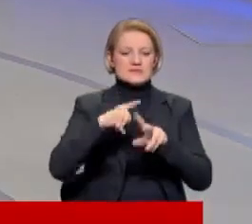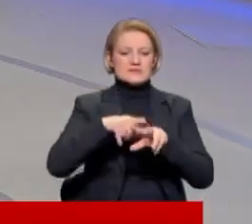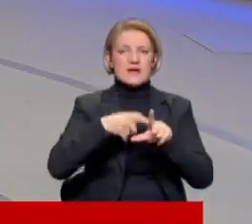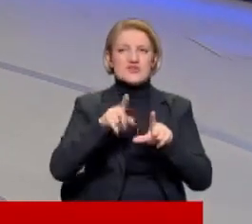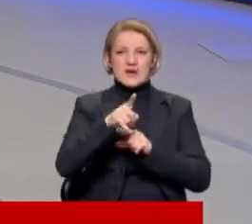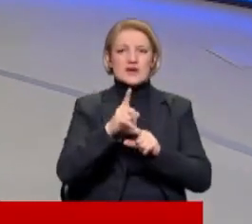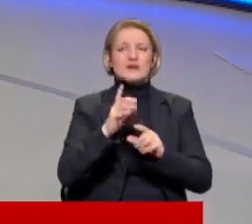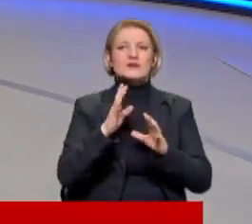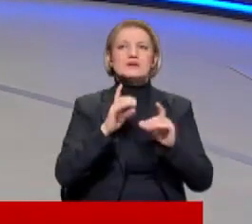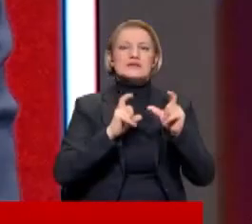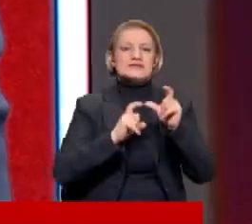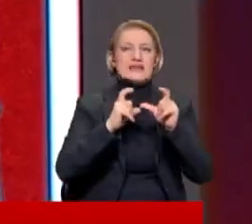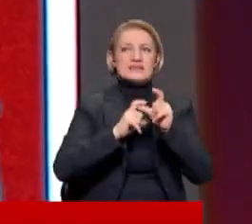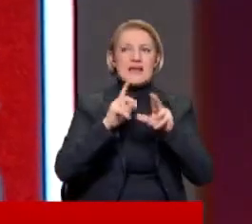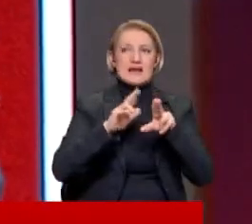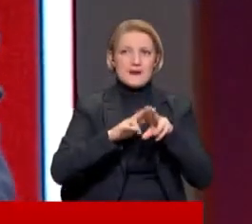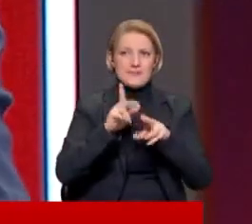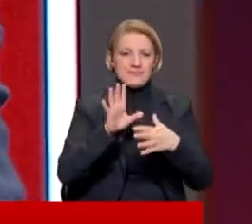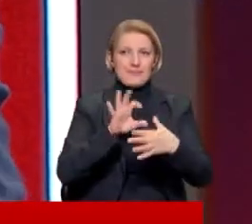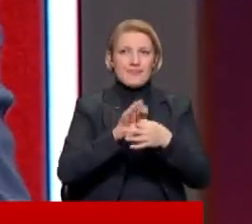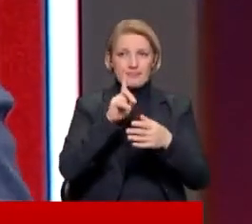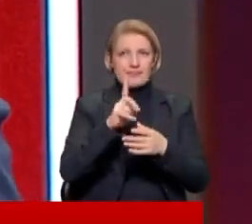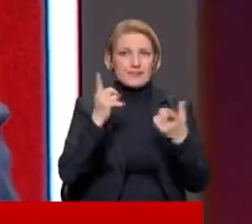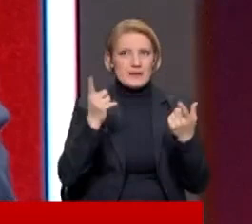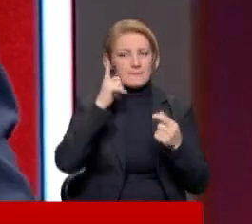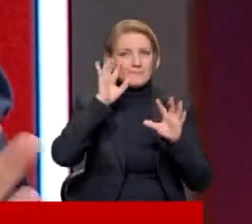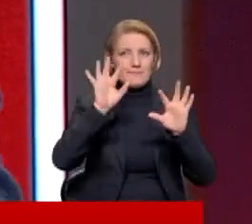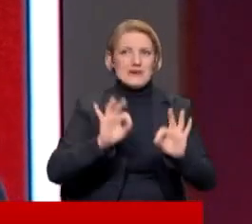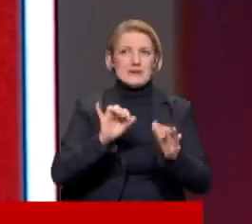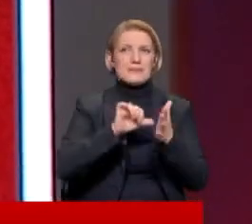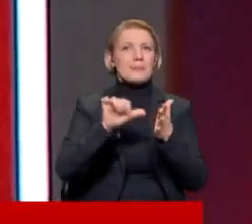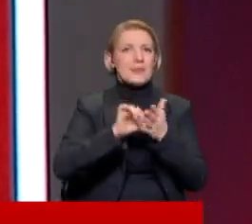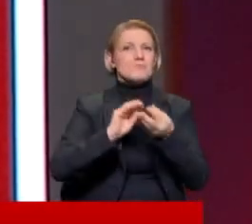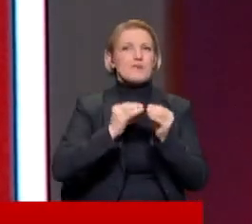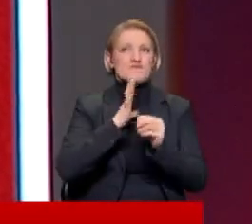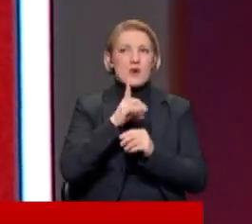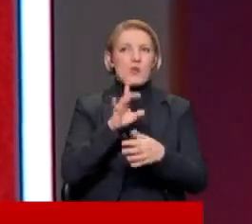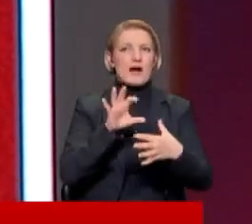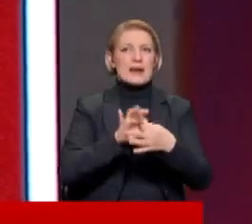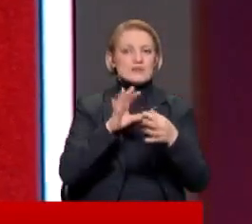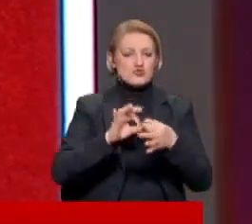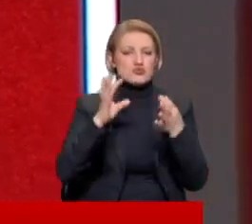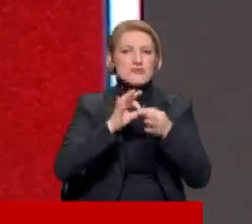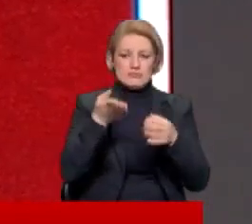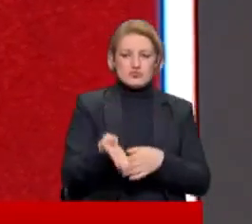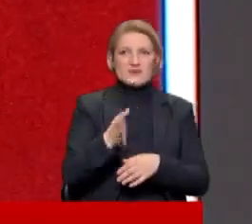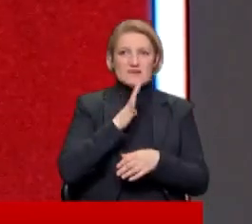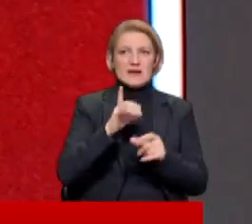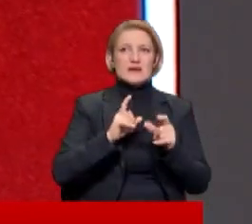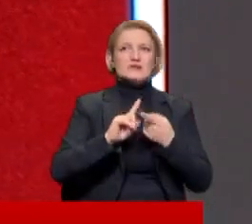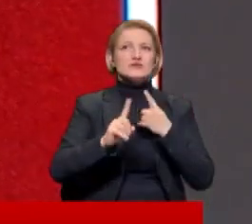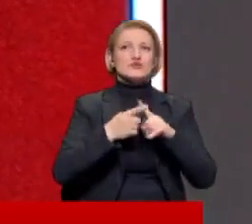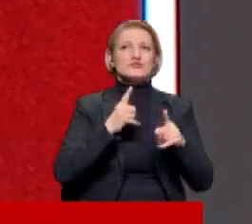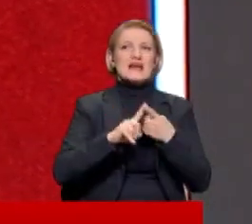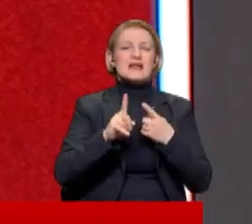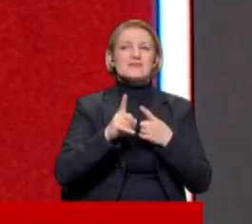sosyal güvenlikle ilgili bir başlangıç tarihi sorunları var. Onunla ilgili çözümlerimiz de burada var. O sosyal